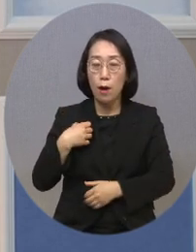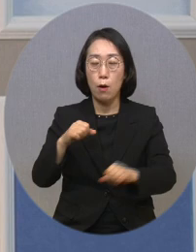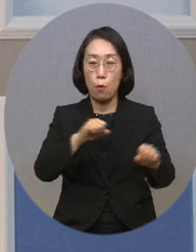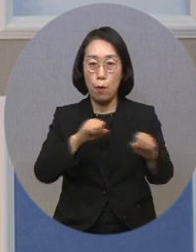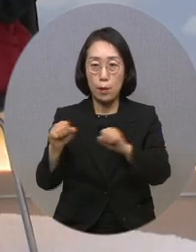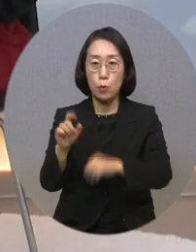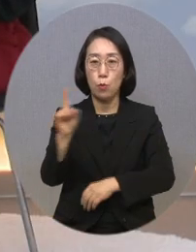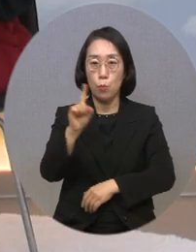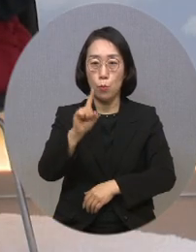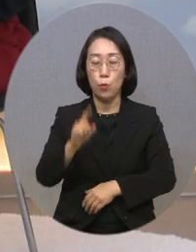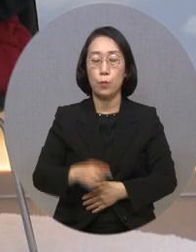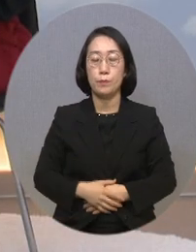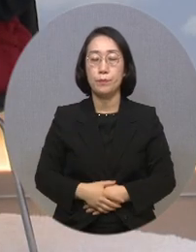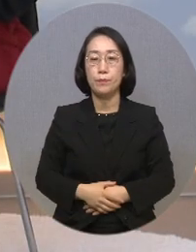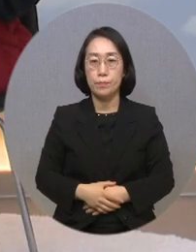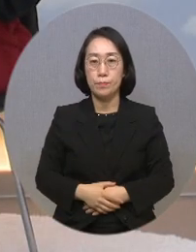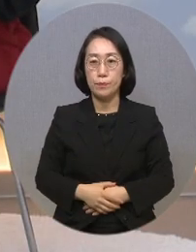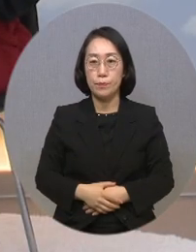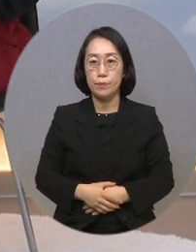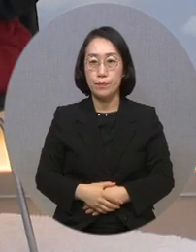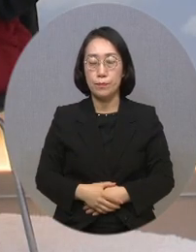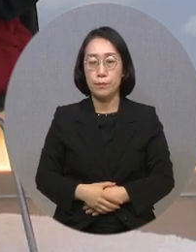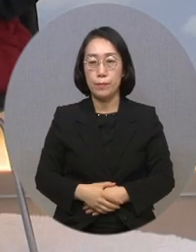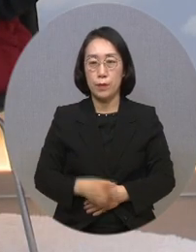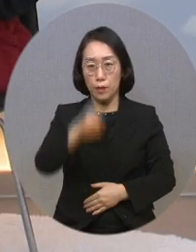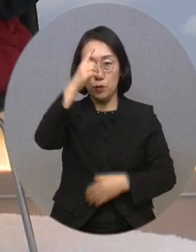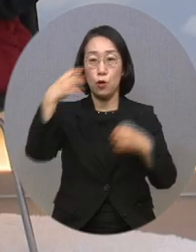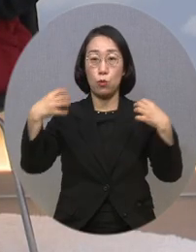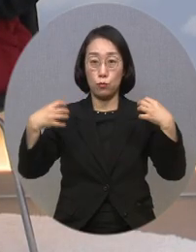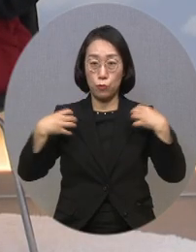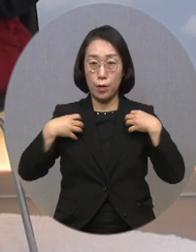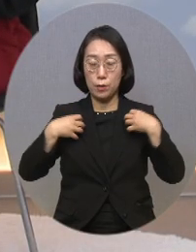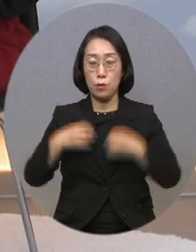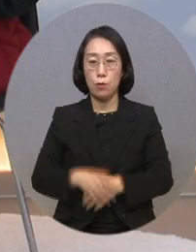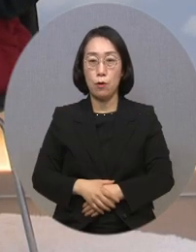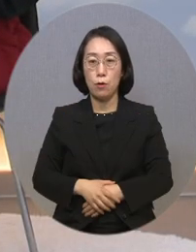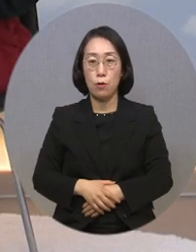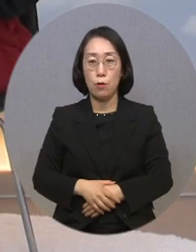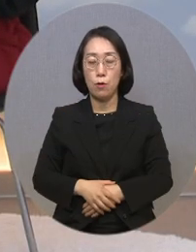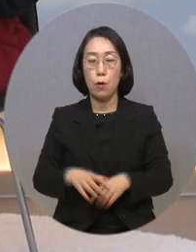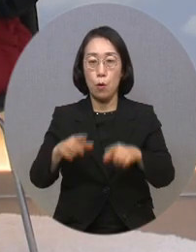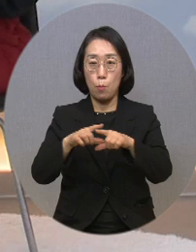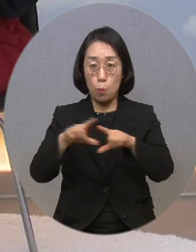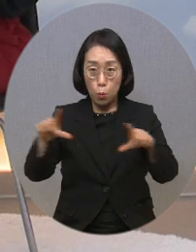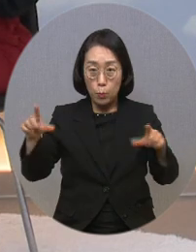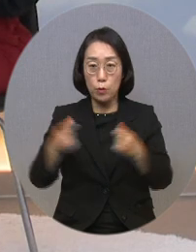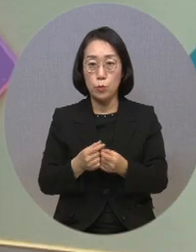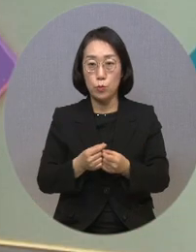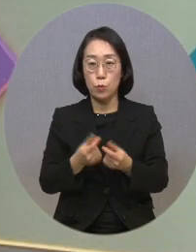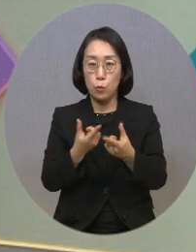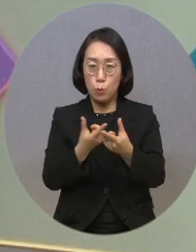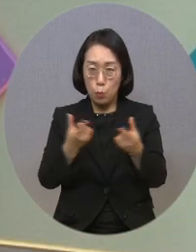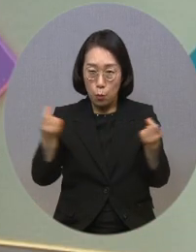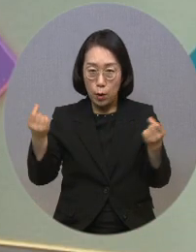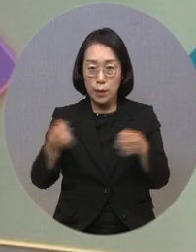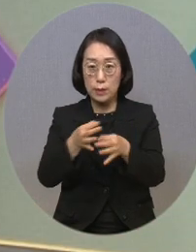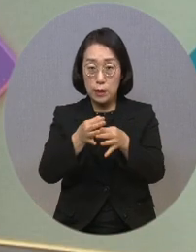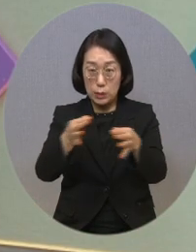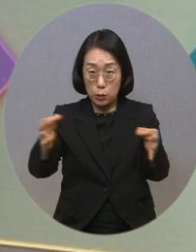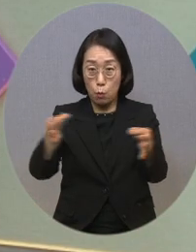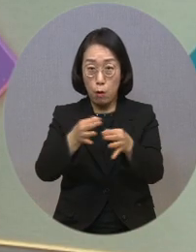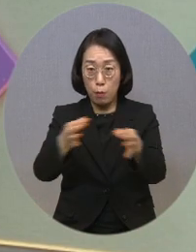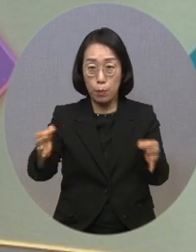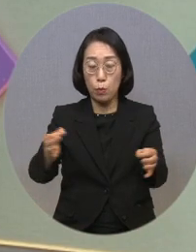있을까요? 예, 정부에서 보편적 지원금을 주셨죠. 그러고